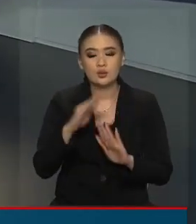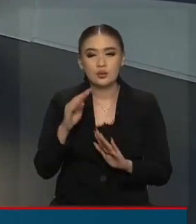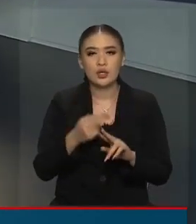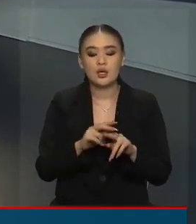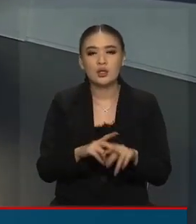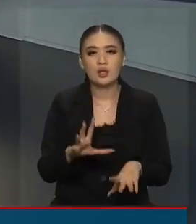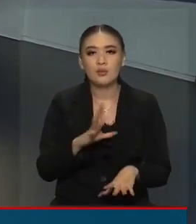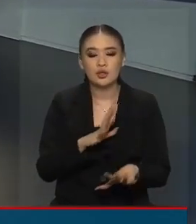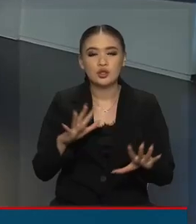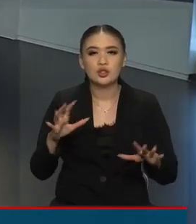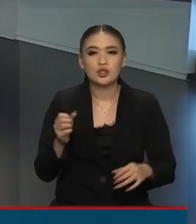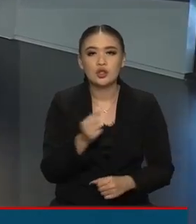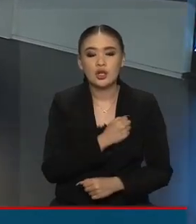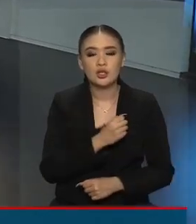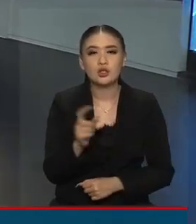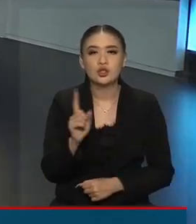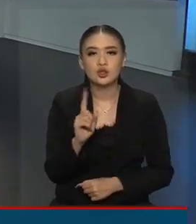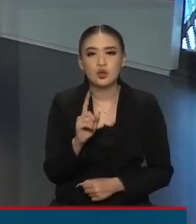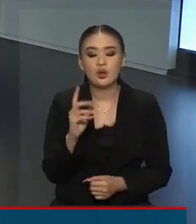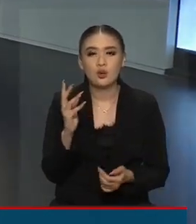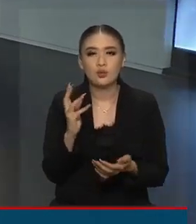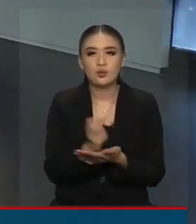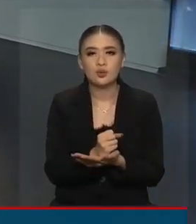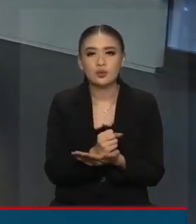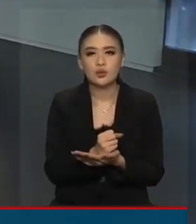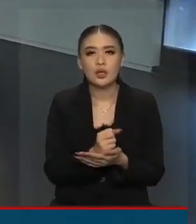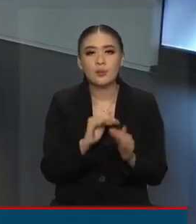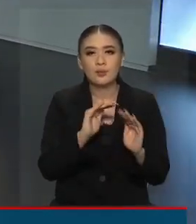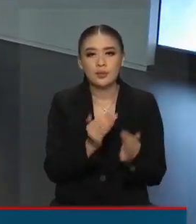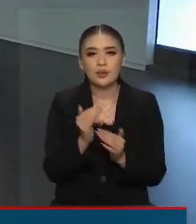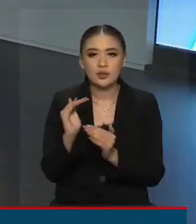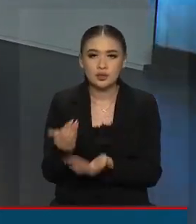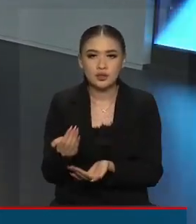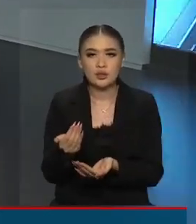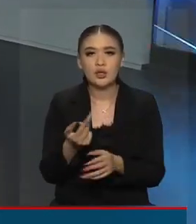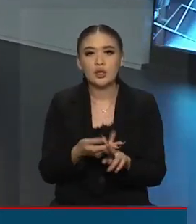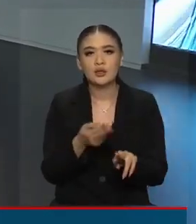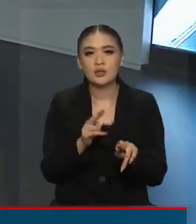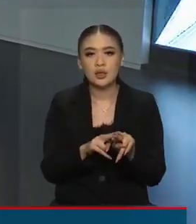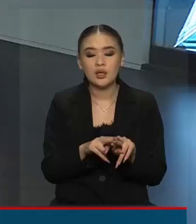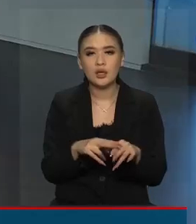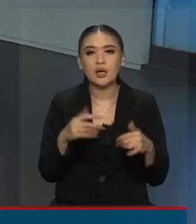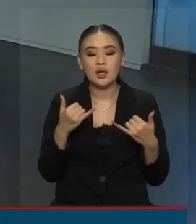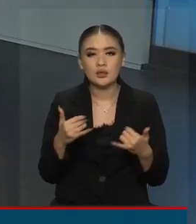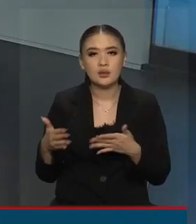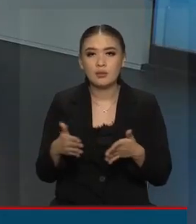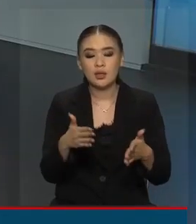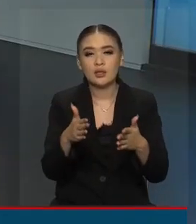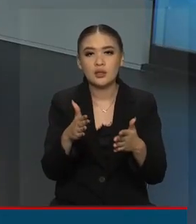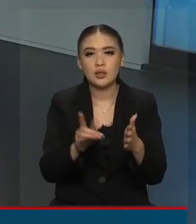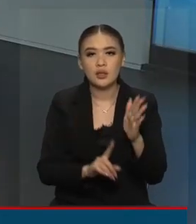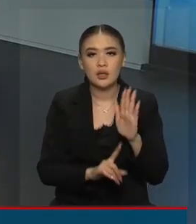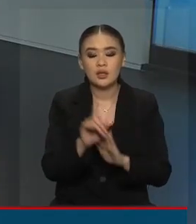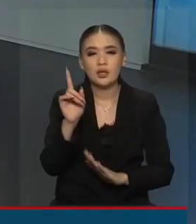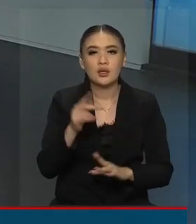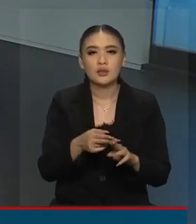орай осындай бізде, біздің саламызда осындай кемшіліктер болды. Онда енді бұл бағытта біз